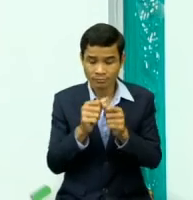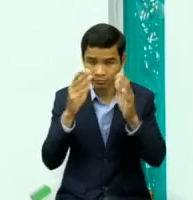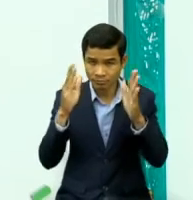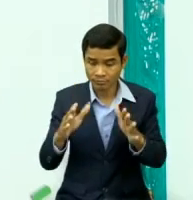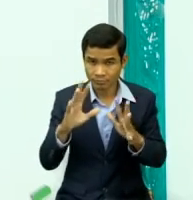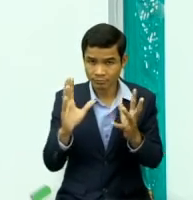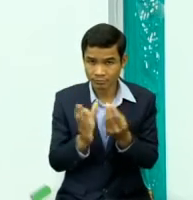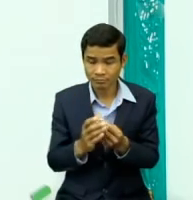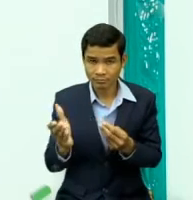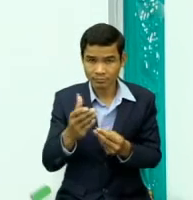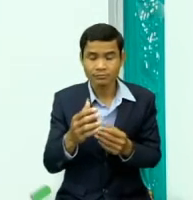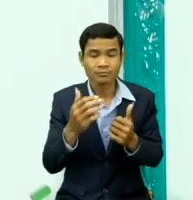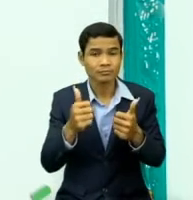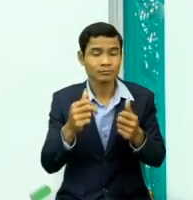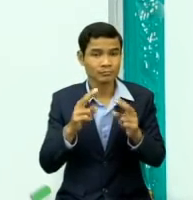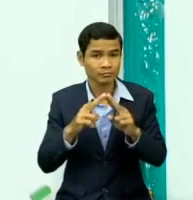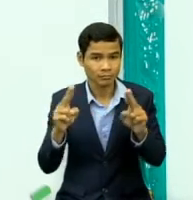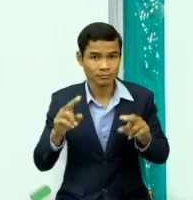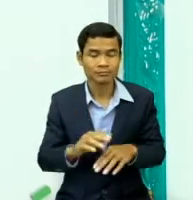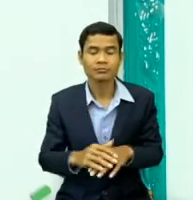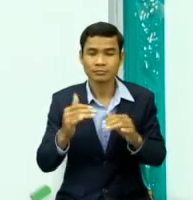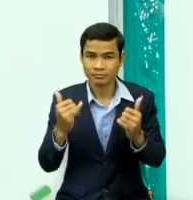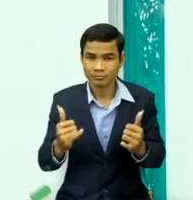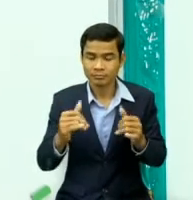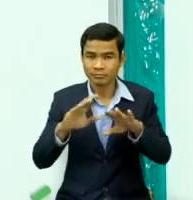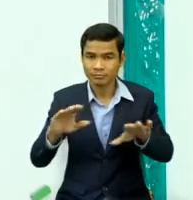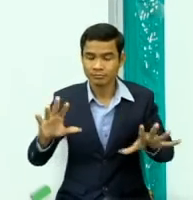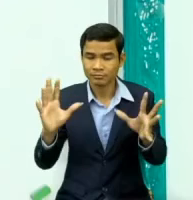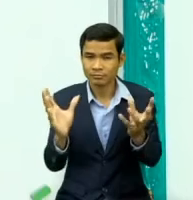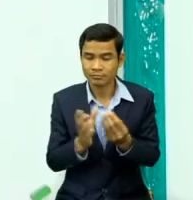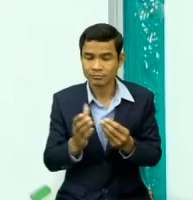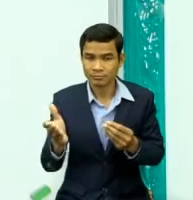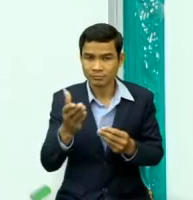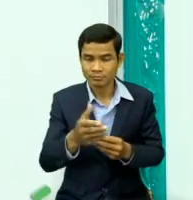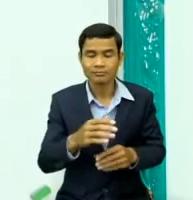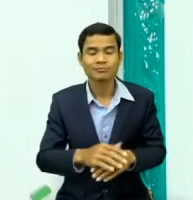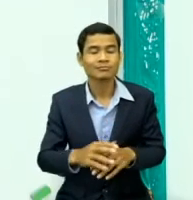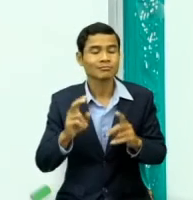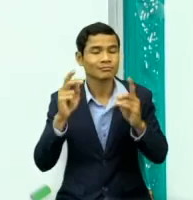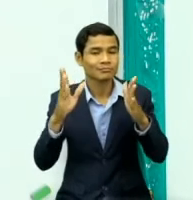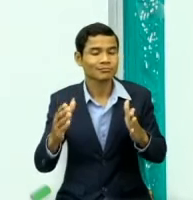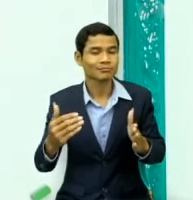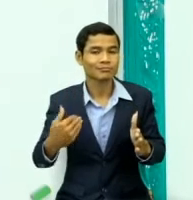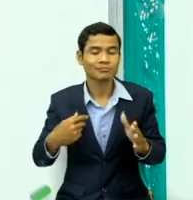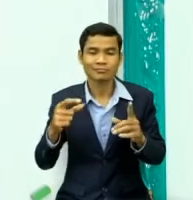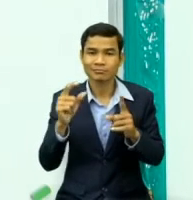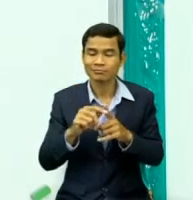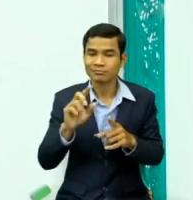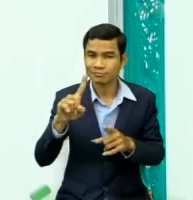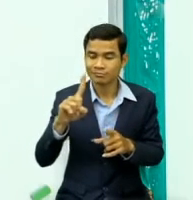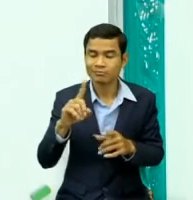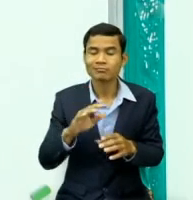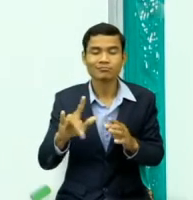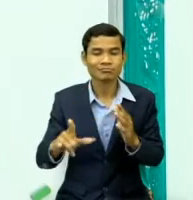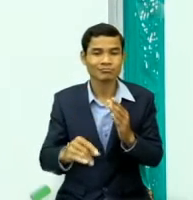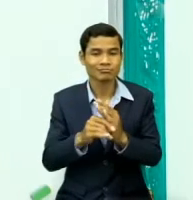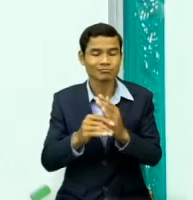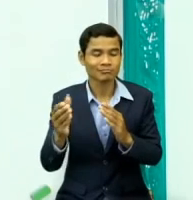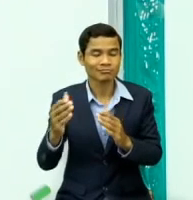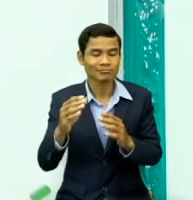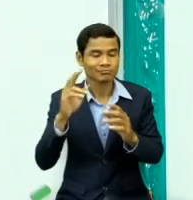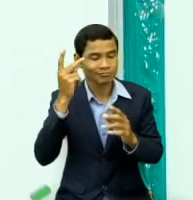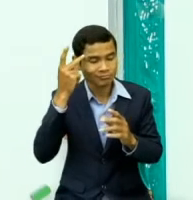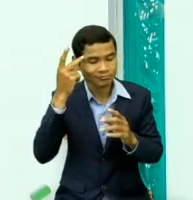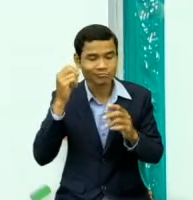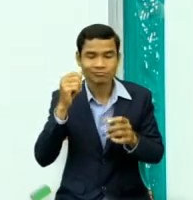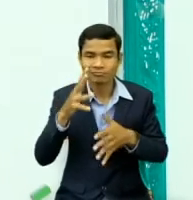nế chà lõ nè con tại lời nế con tình ạ khá nế chà nè cười mình bị mùi tiết hai cốt cho rôm kết hay nàng thải lời lời cho